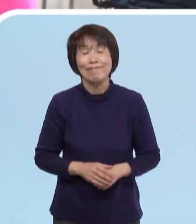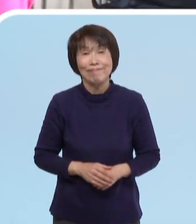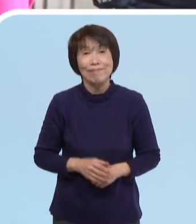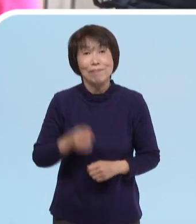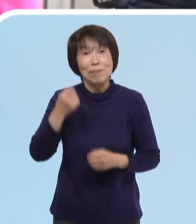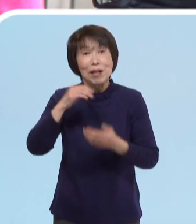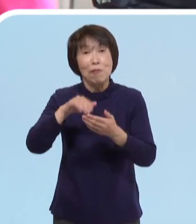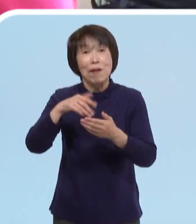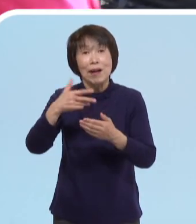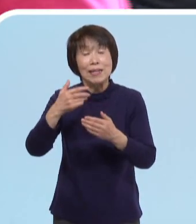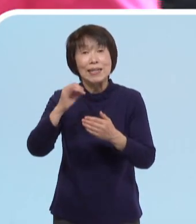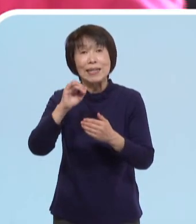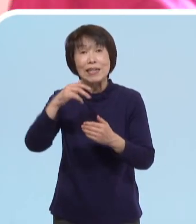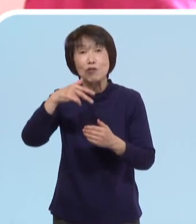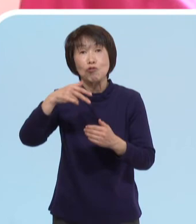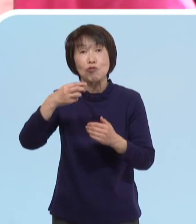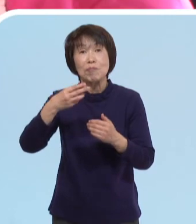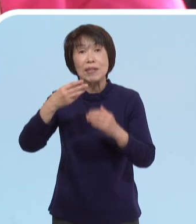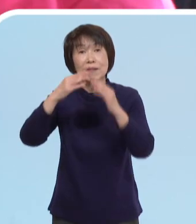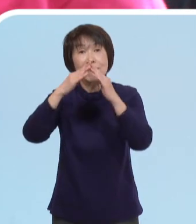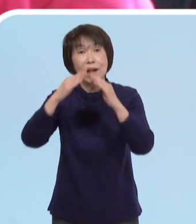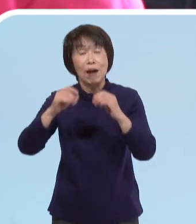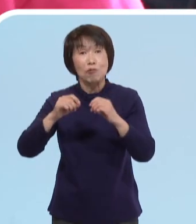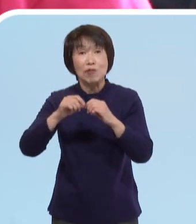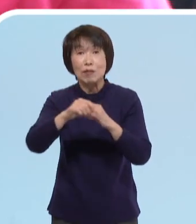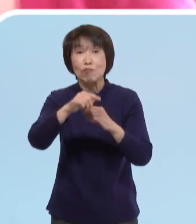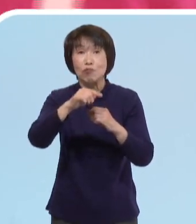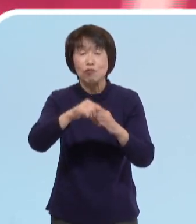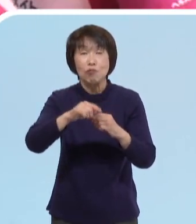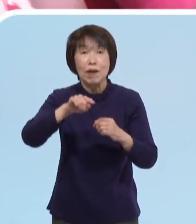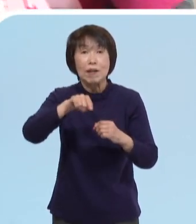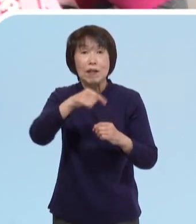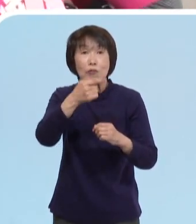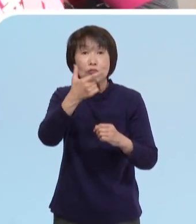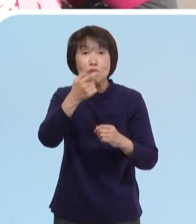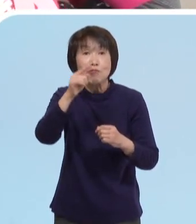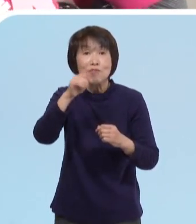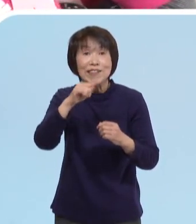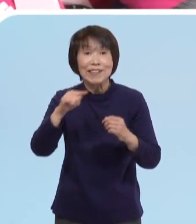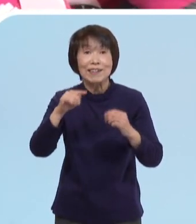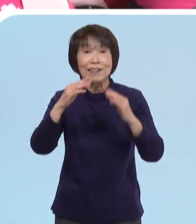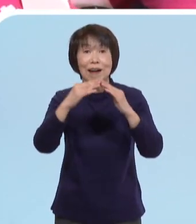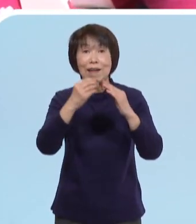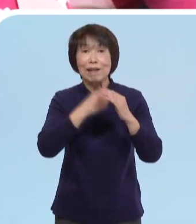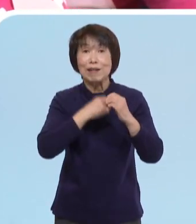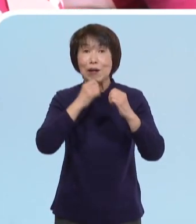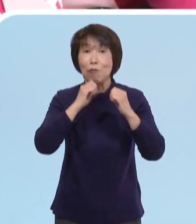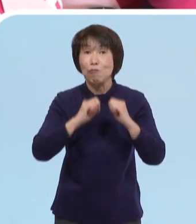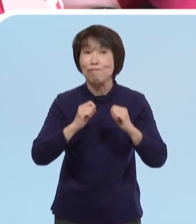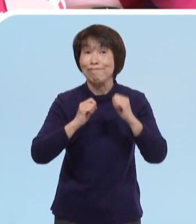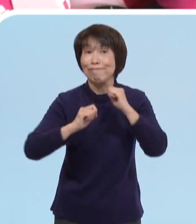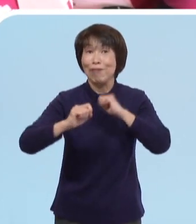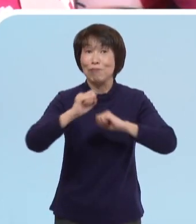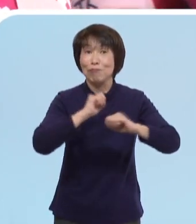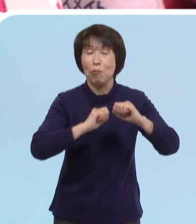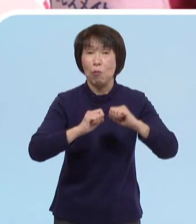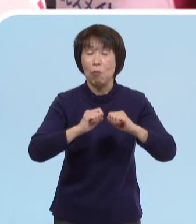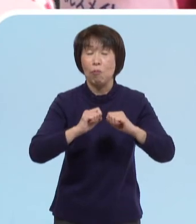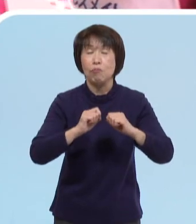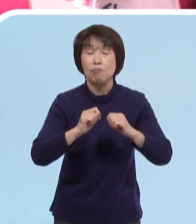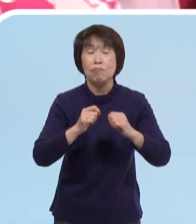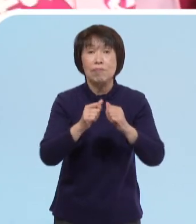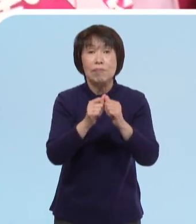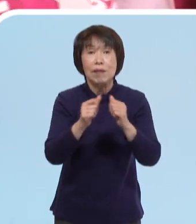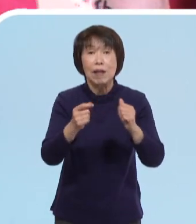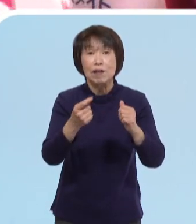泉会の青団支部ではおよそ160人の会員が活動しているんです。毎年10回開催